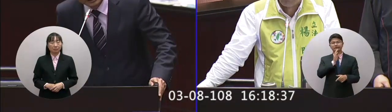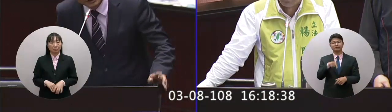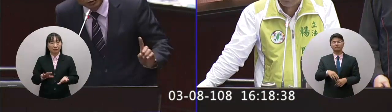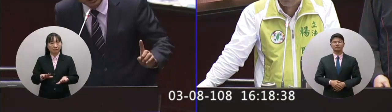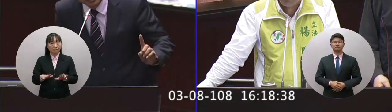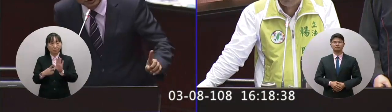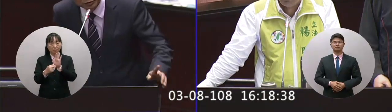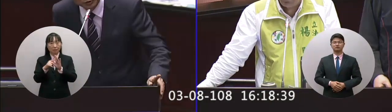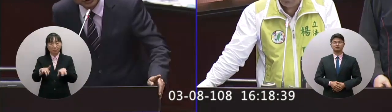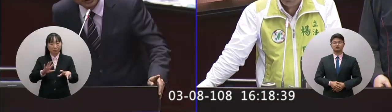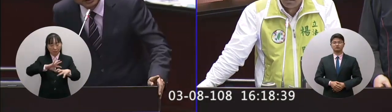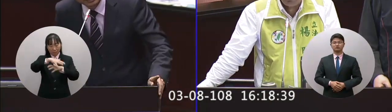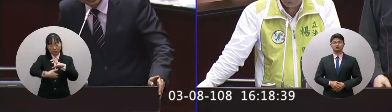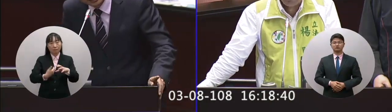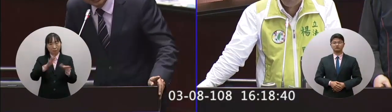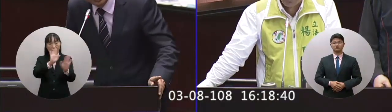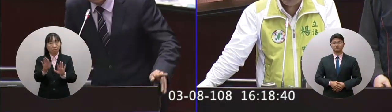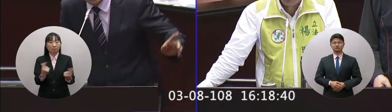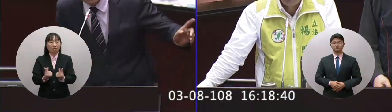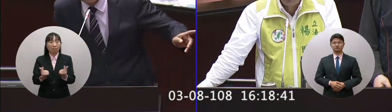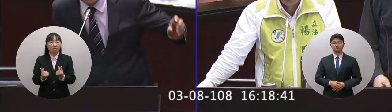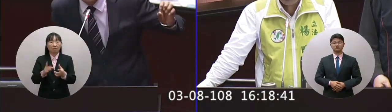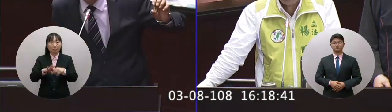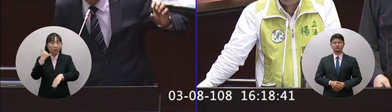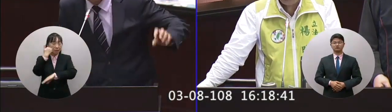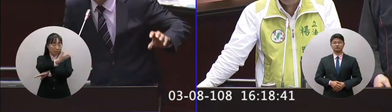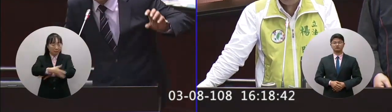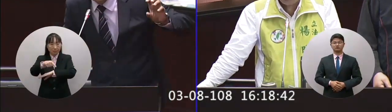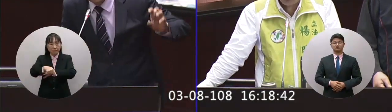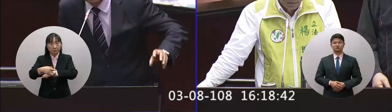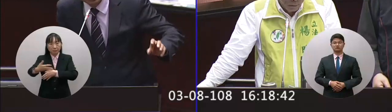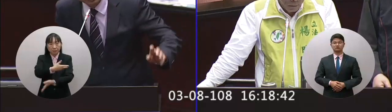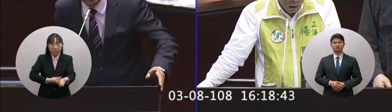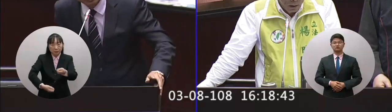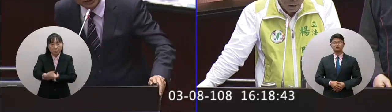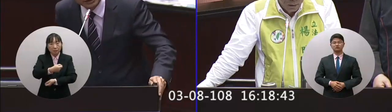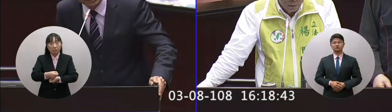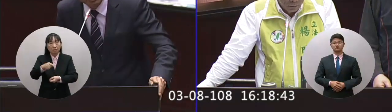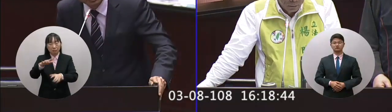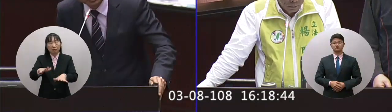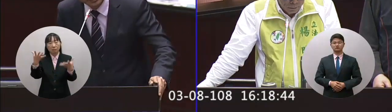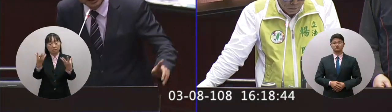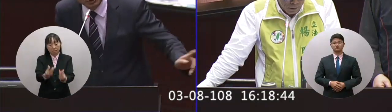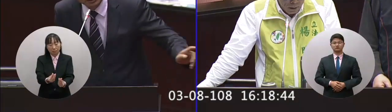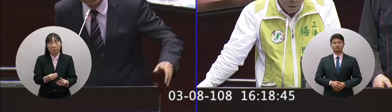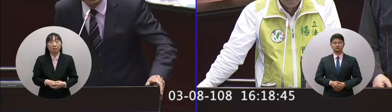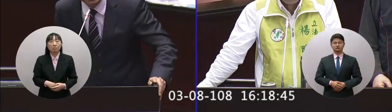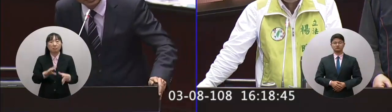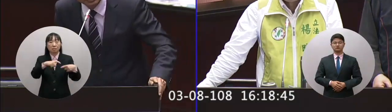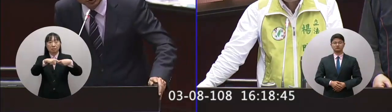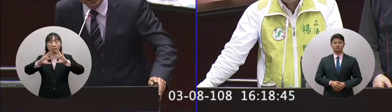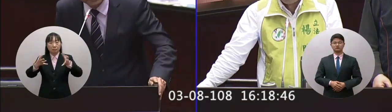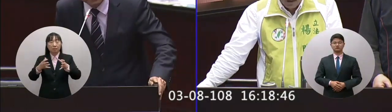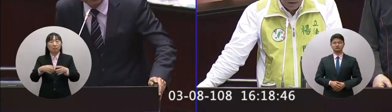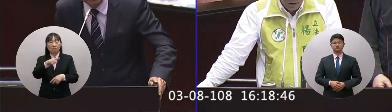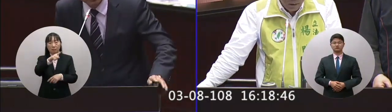员报告，其实这是全球的趋势，就是因为在海上捕捞到的资源越来越稀少，所以联合国那边